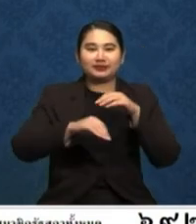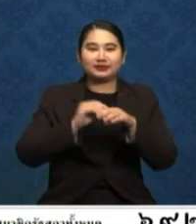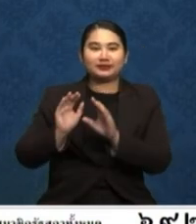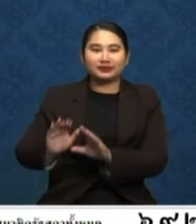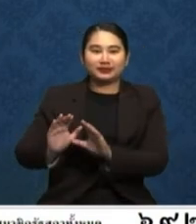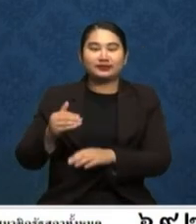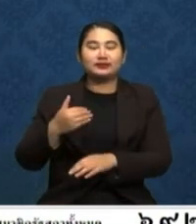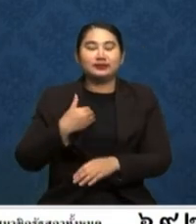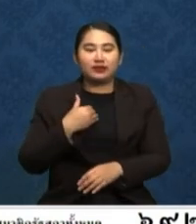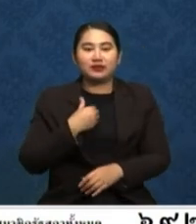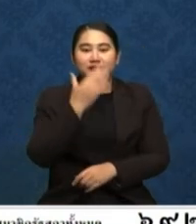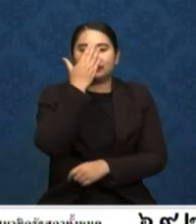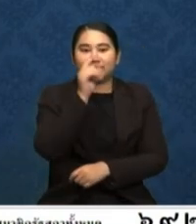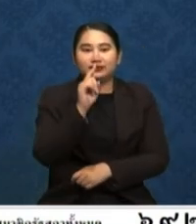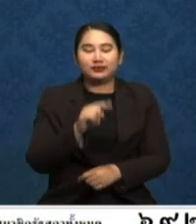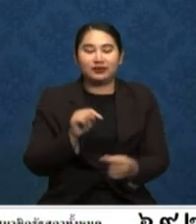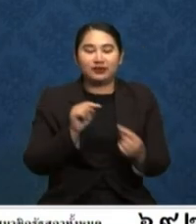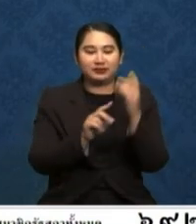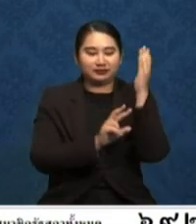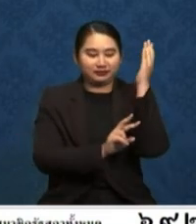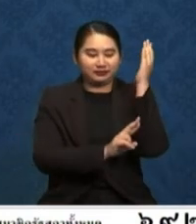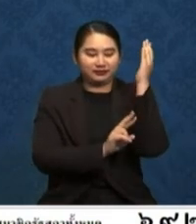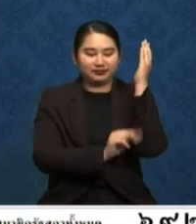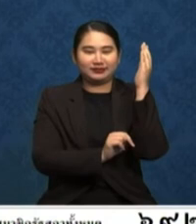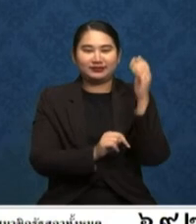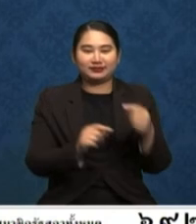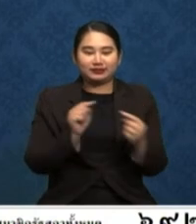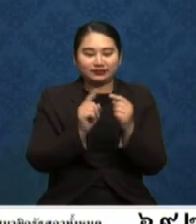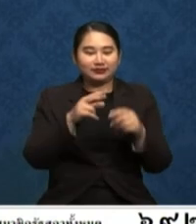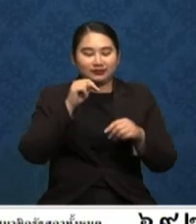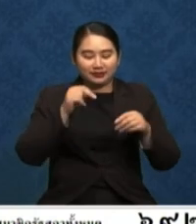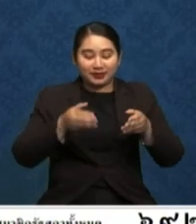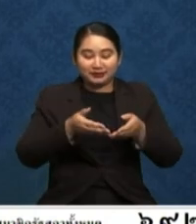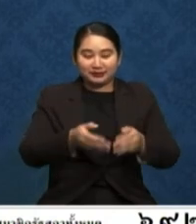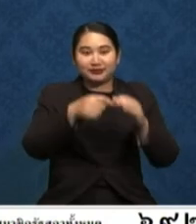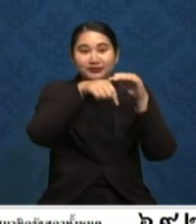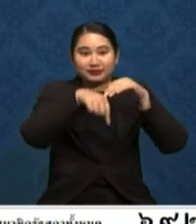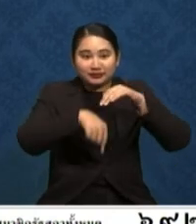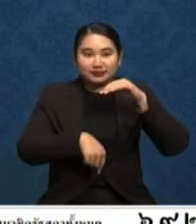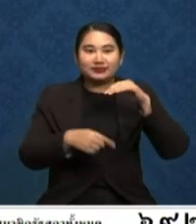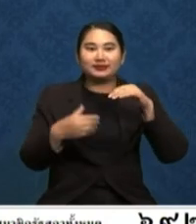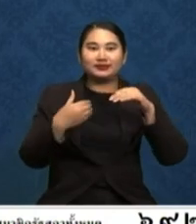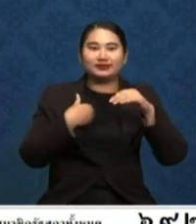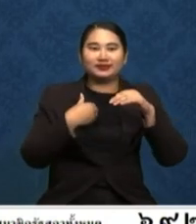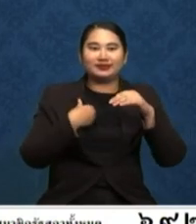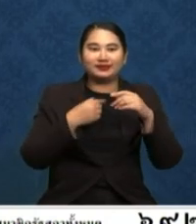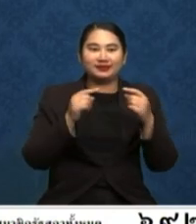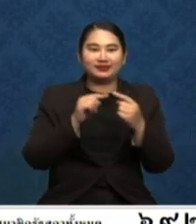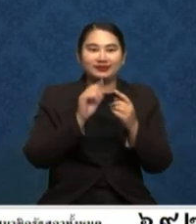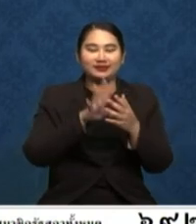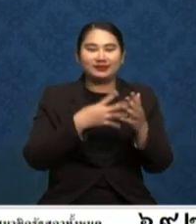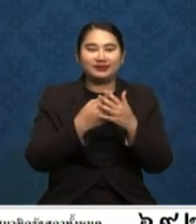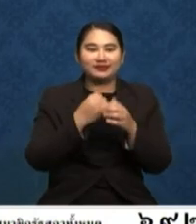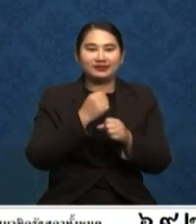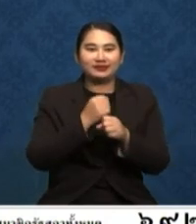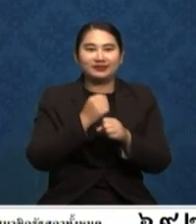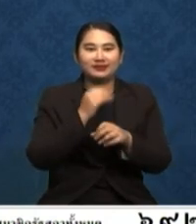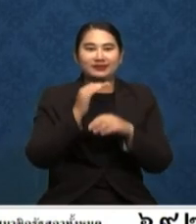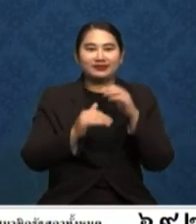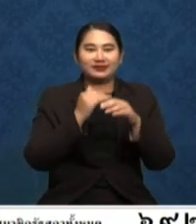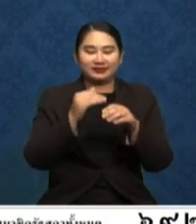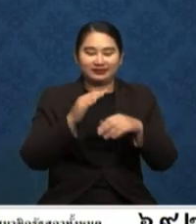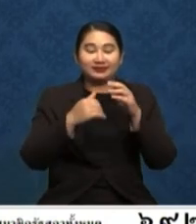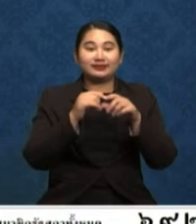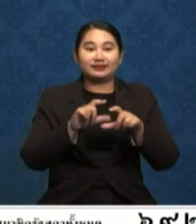ๆเพราะเดิมจังหวัดระนองมีท่าเรือน้ำลึกอยู่แล้วนะคะซึ่งเขามีแผนพัฒนาที่จะทำให้มันใหญ่